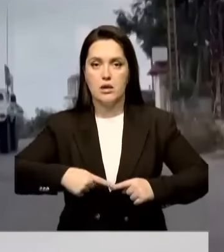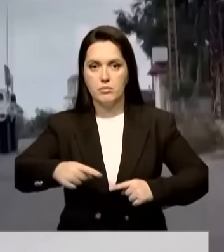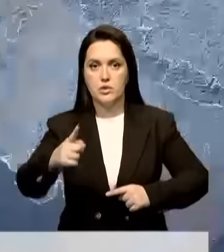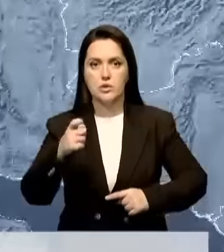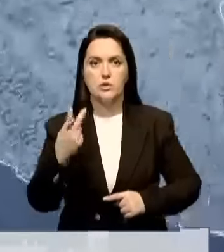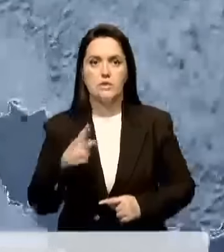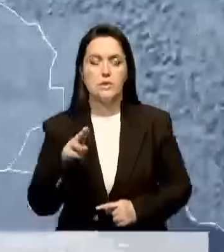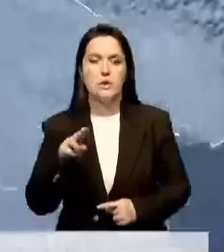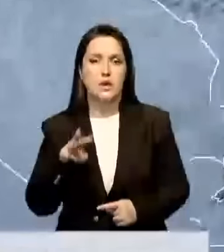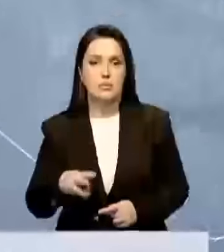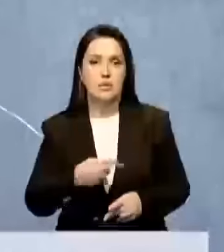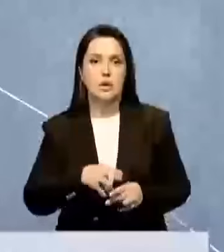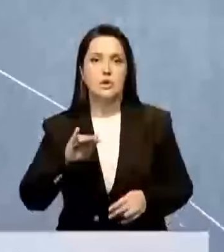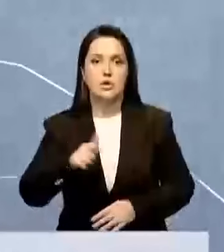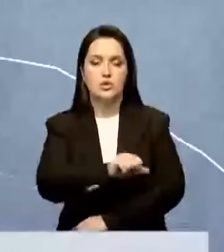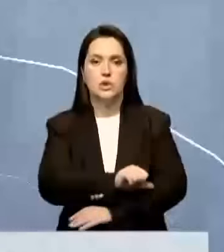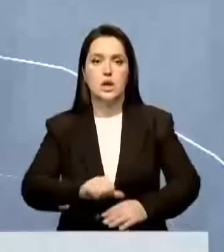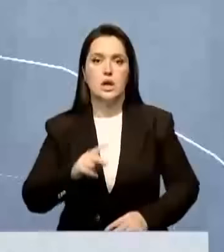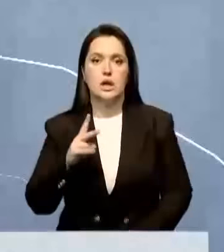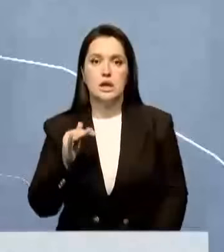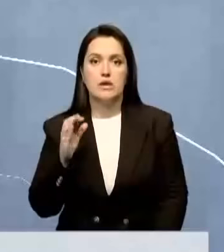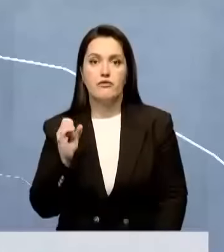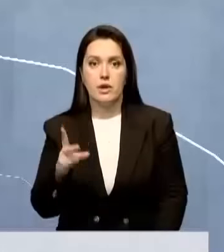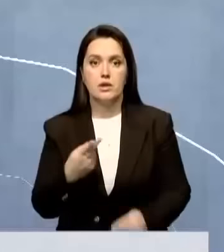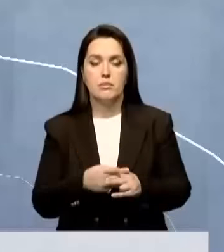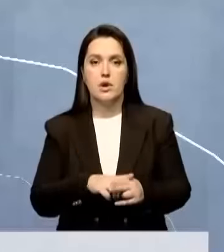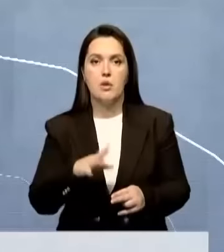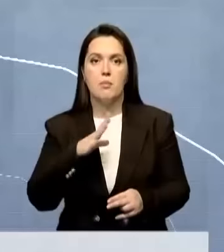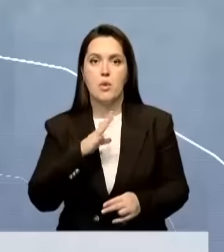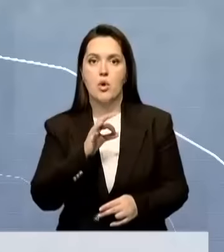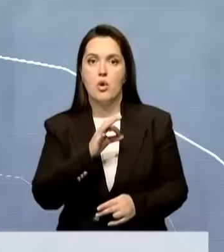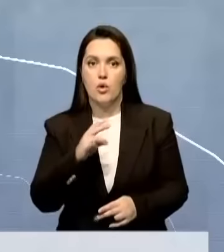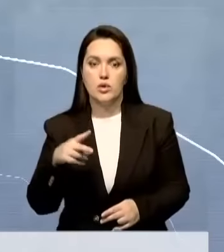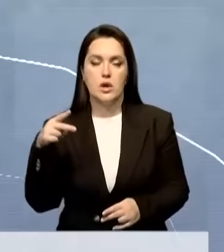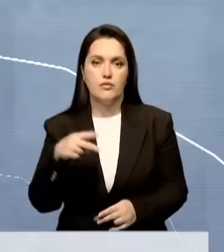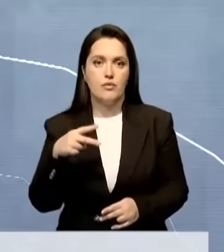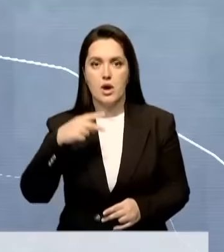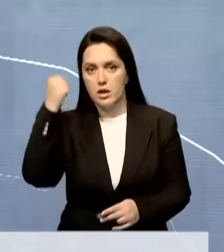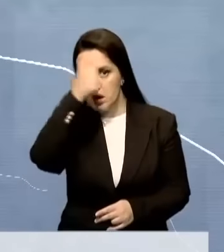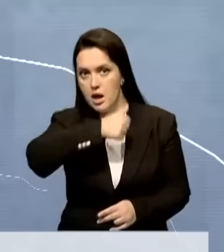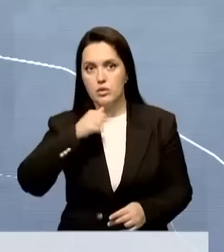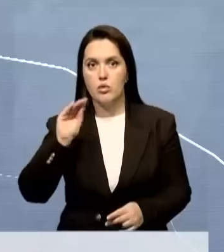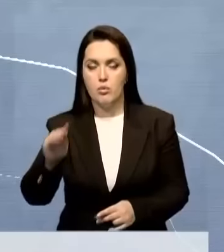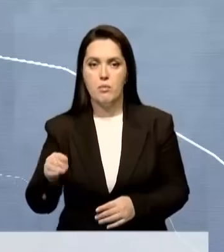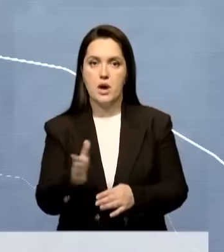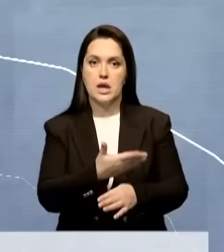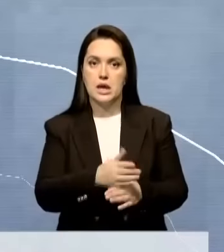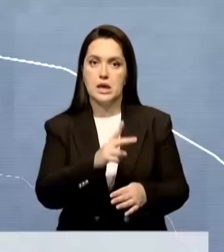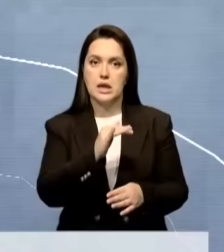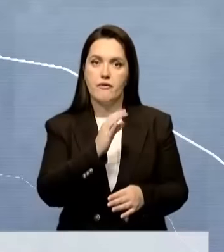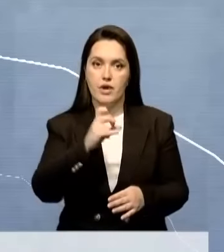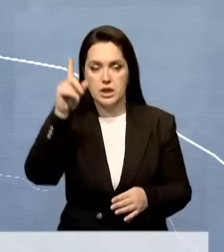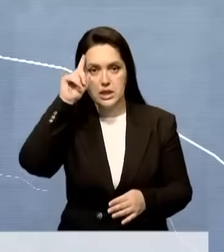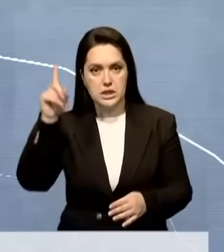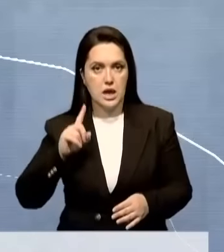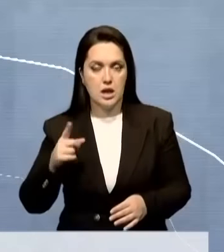протянувшаяся на 120 километров вдоль южной границы Ливана, установлена ООН в 2000 году и разделяет ливанские и